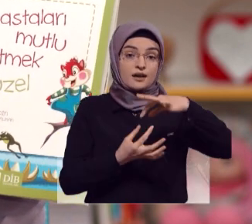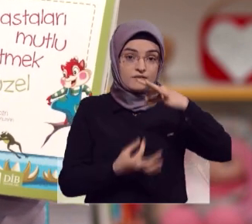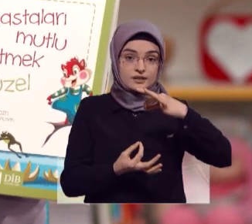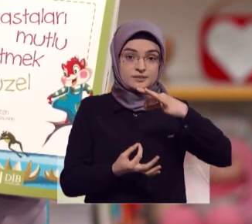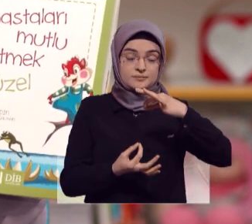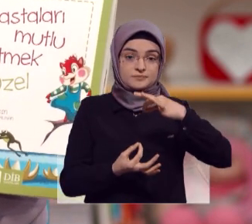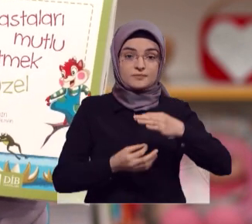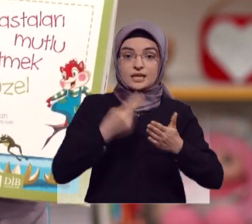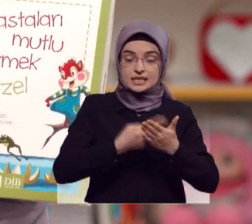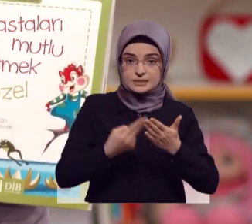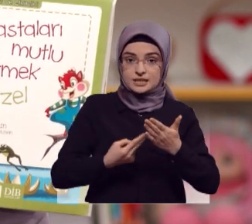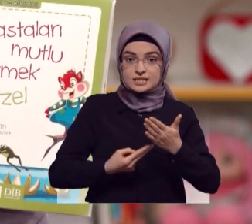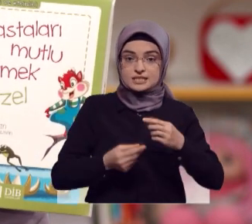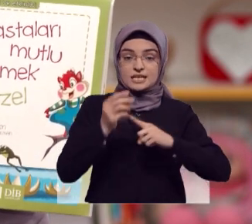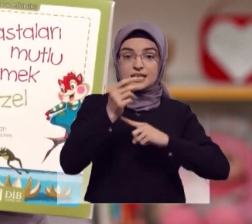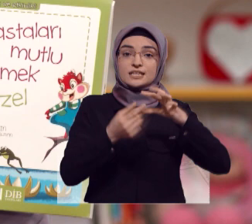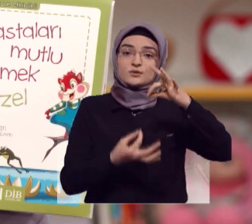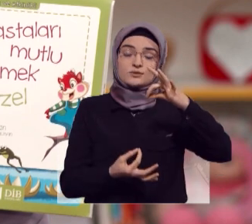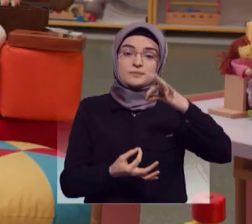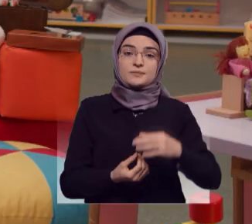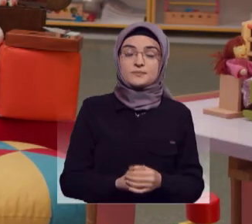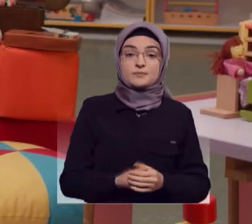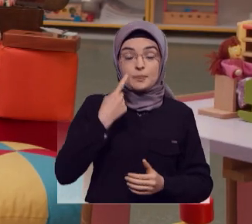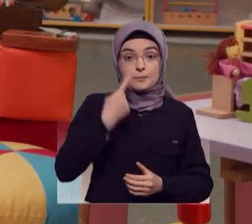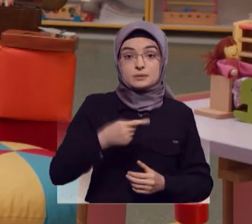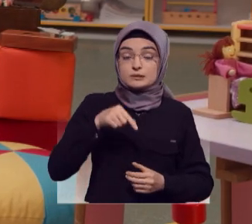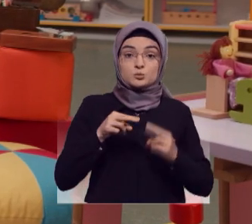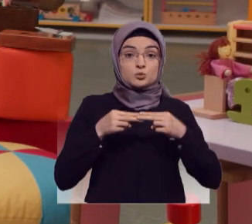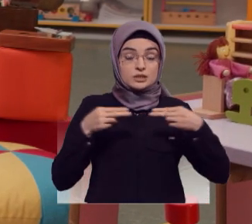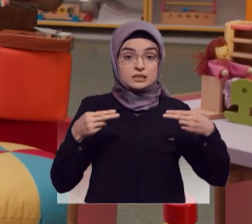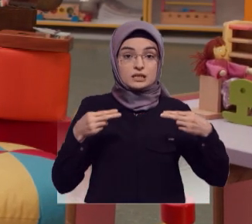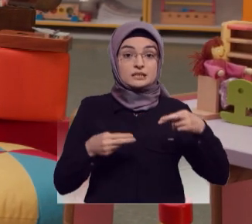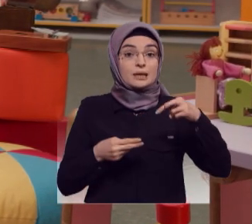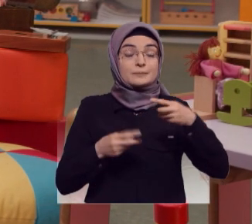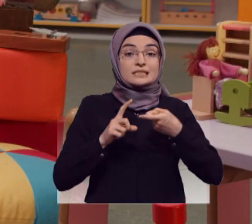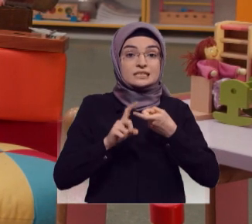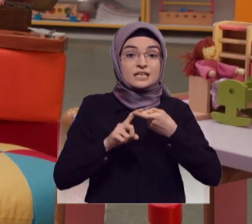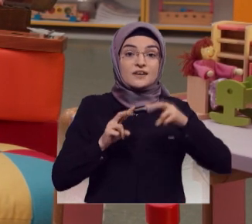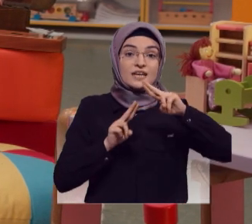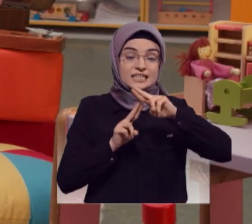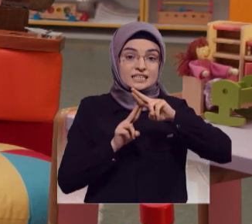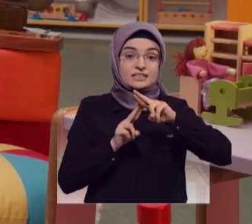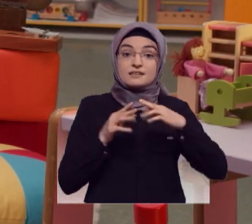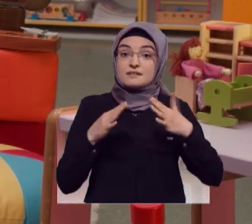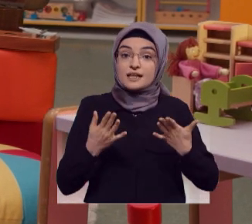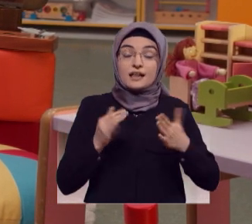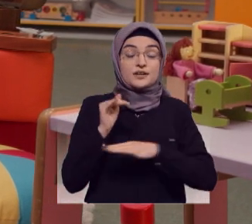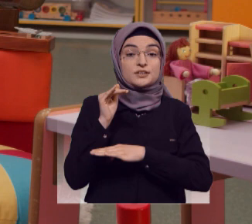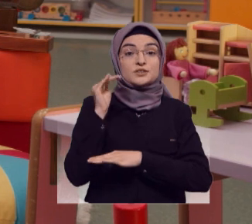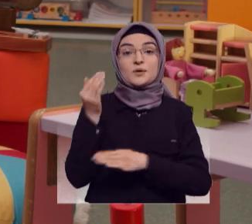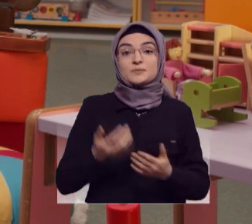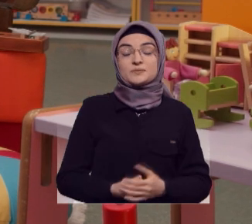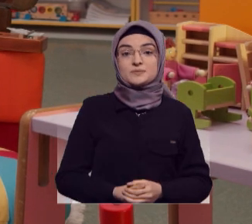Aydın. Çizeri ise İlknur Salman. Bakalım bu hikayede Pıtır ile Kıtır nasıl bir macera yaşıyor?